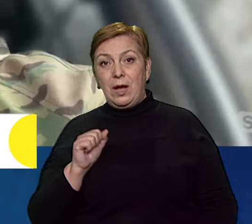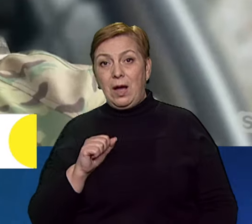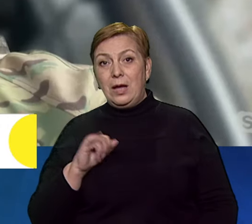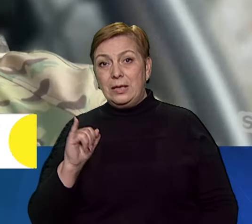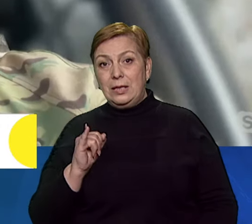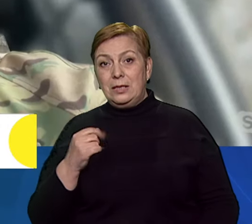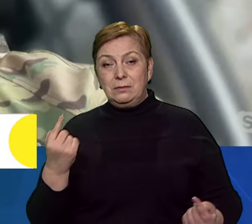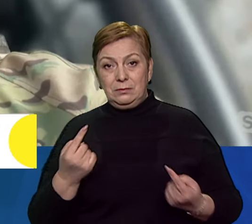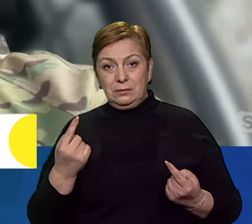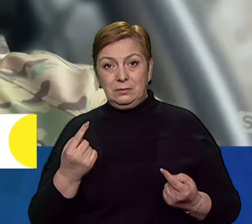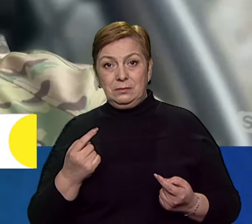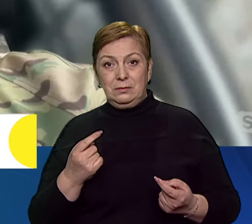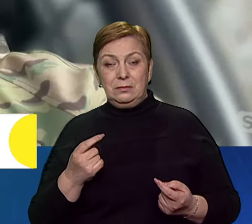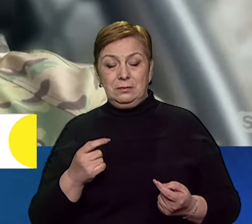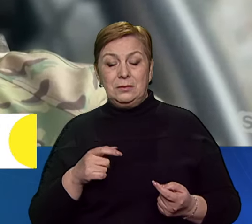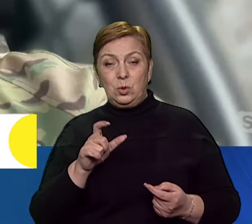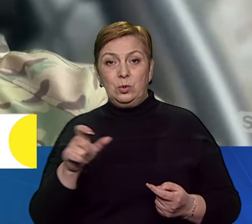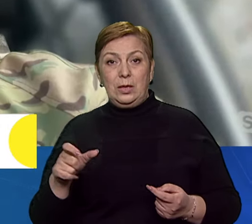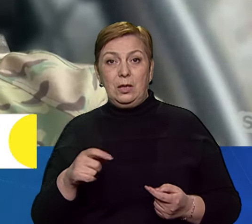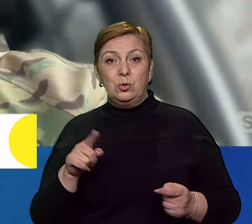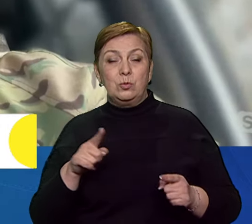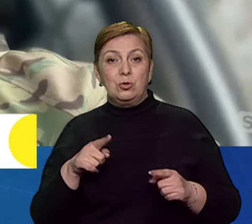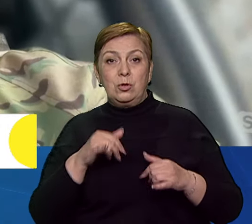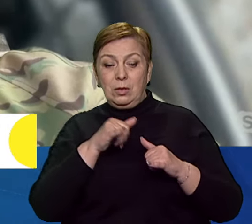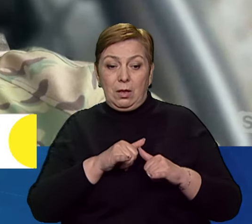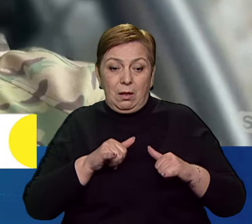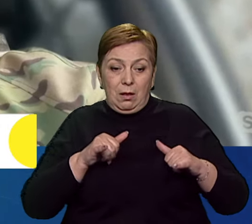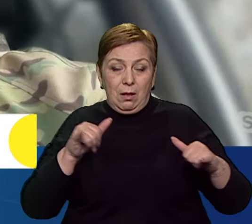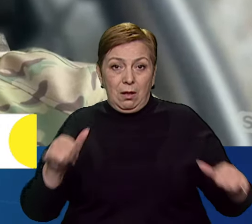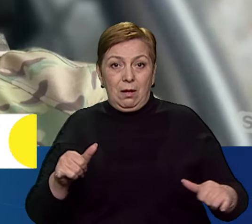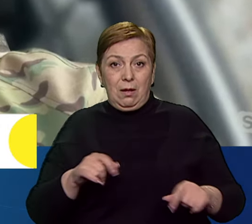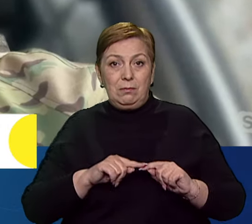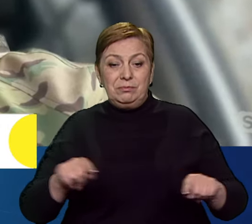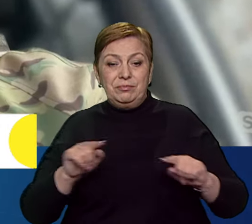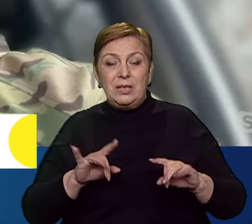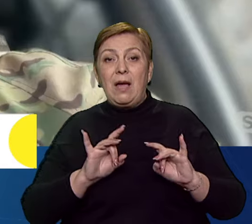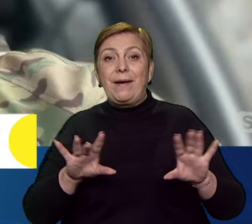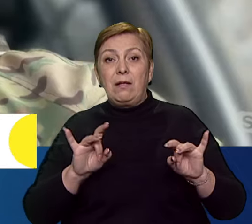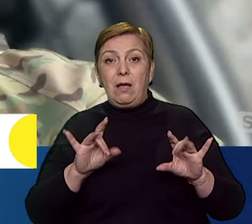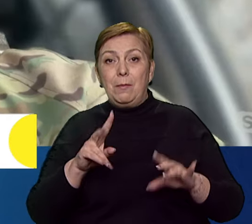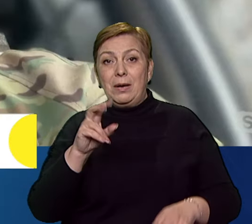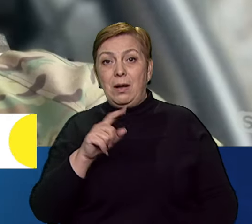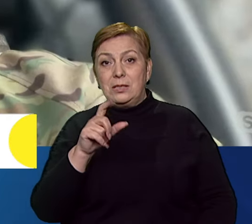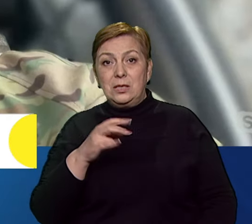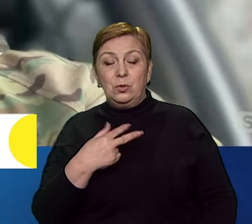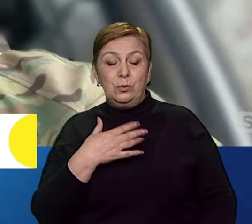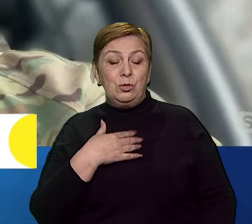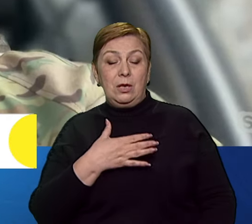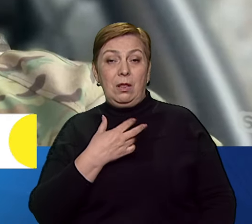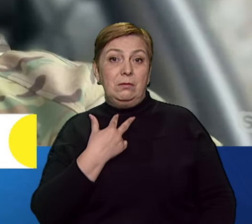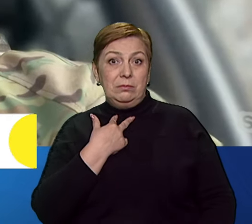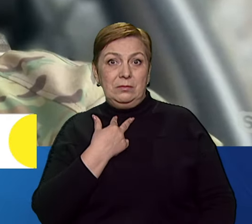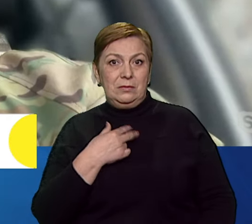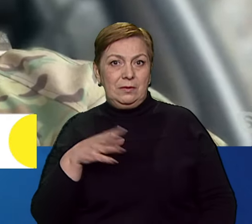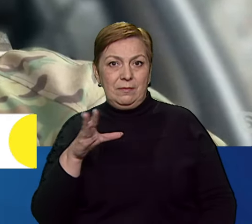засилля реклами казино вже дістало майже всіх і дістає багатьох. Не тільки в війську, а й